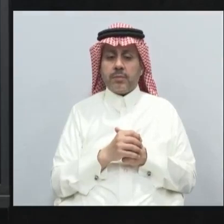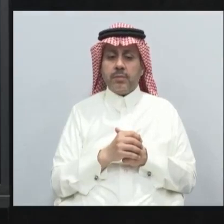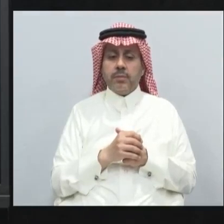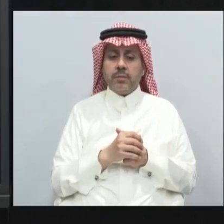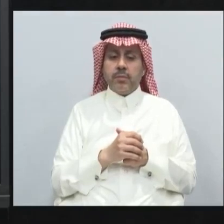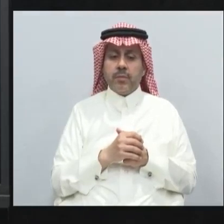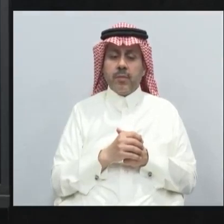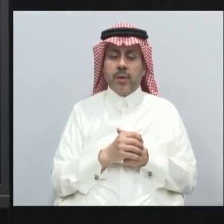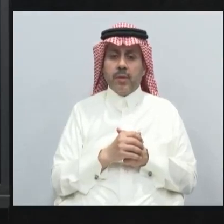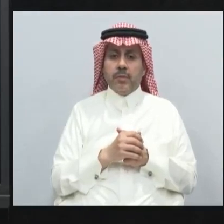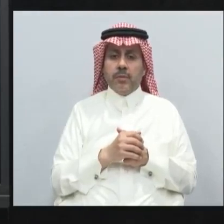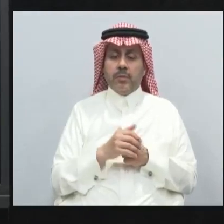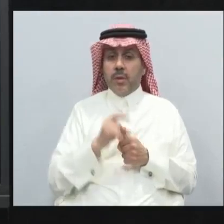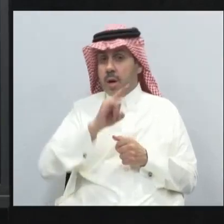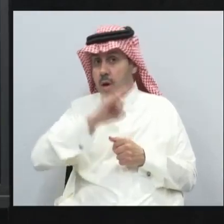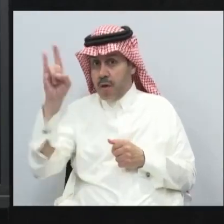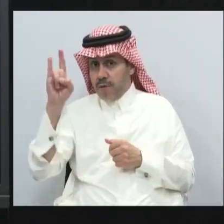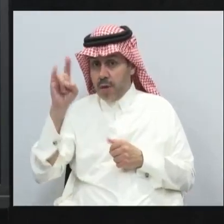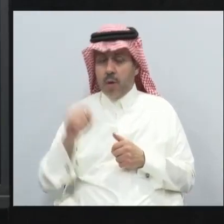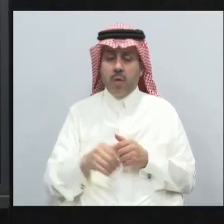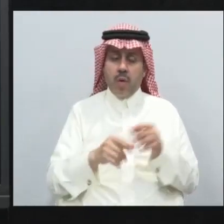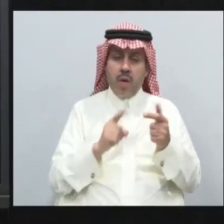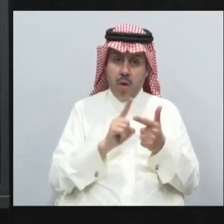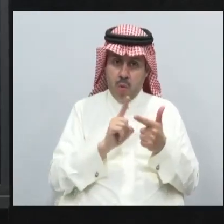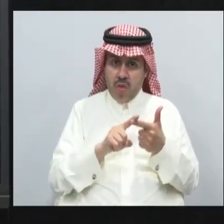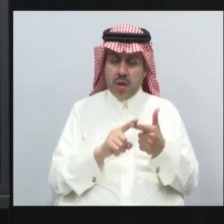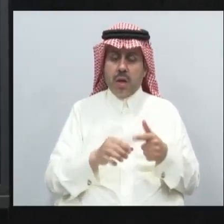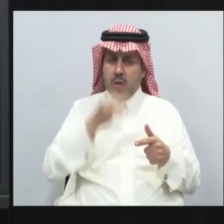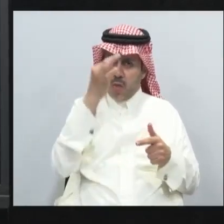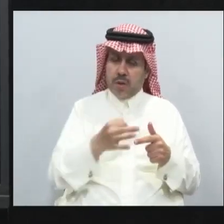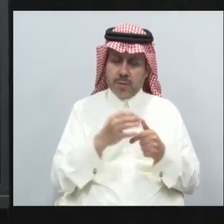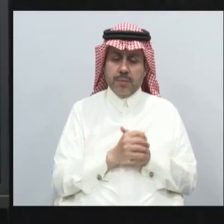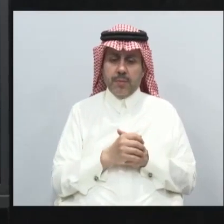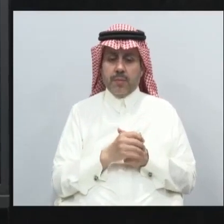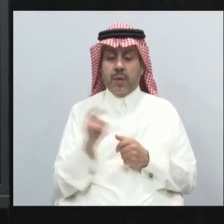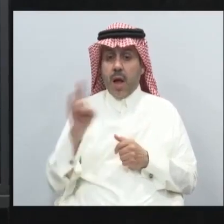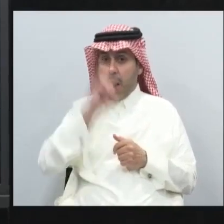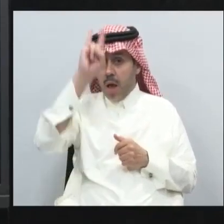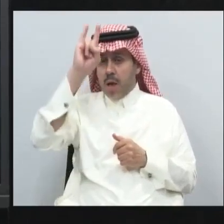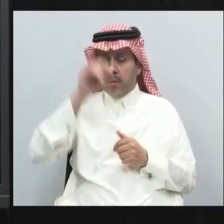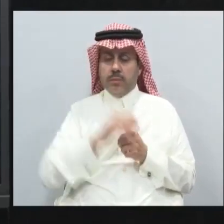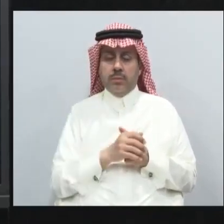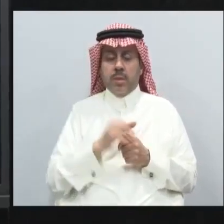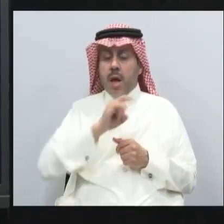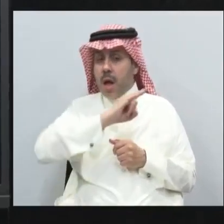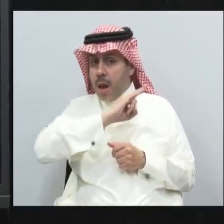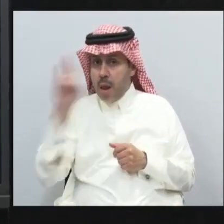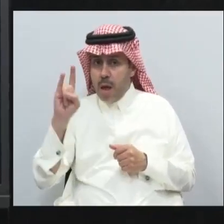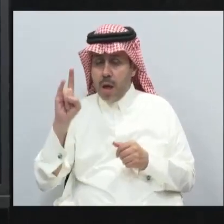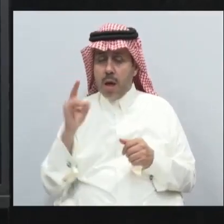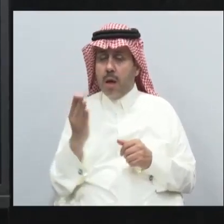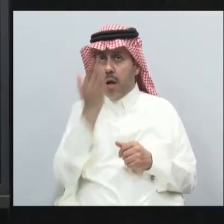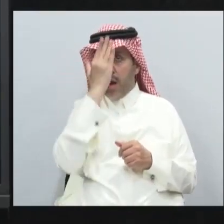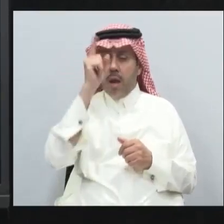الاثبات فيها وما هو النفي بلا شك ان النفي فيها قوله لا اله طيب ما معنى لا اله